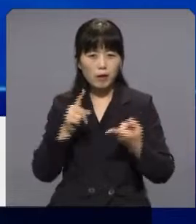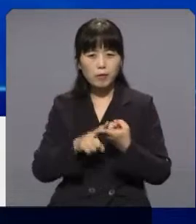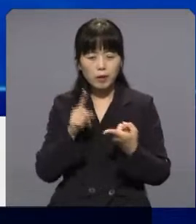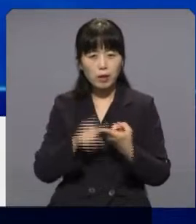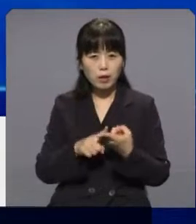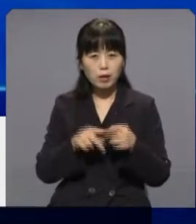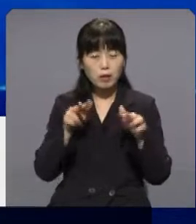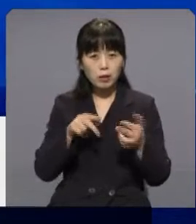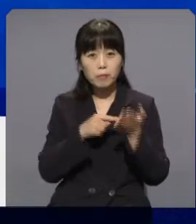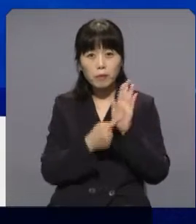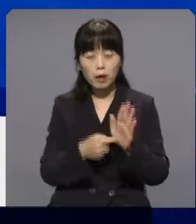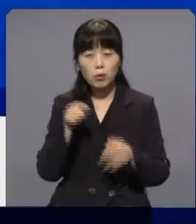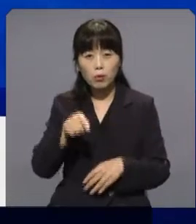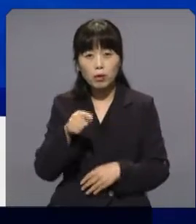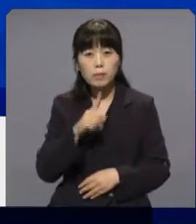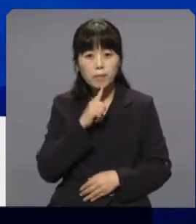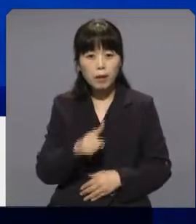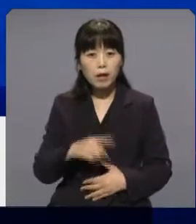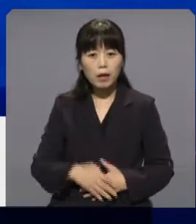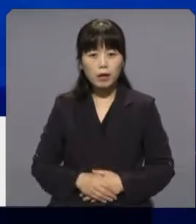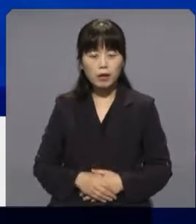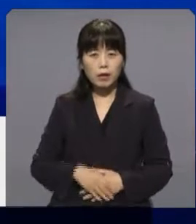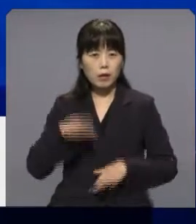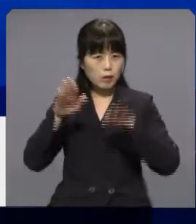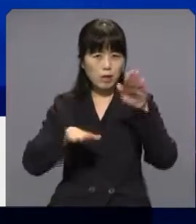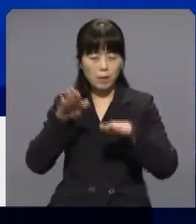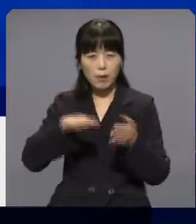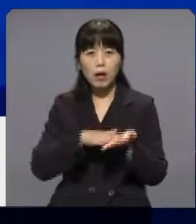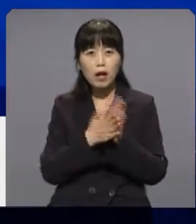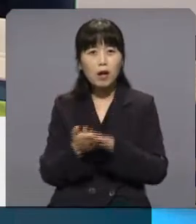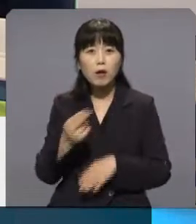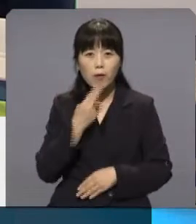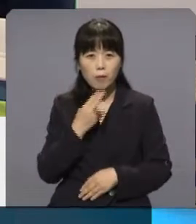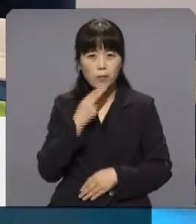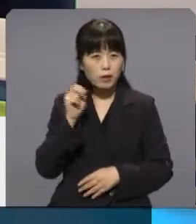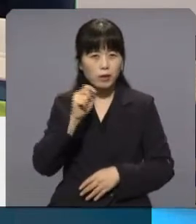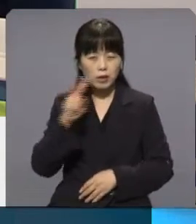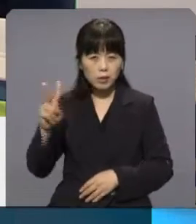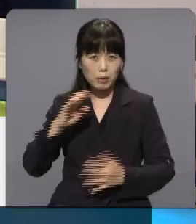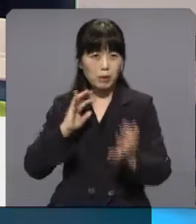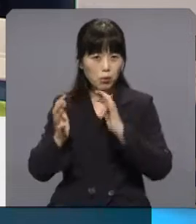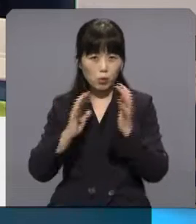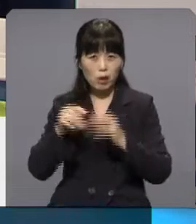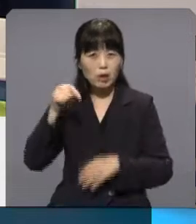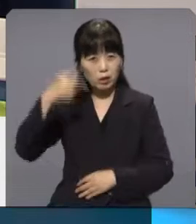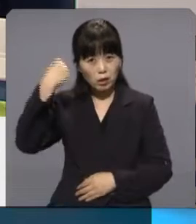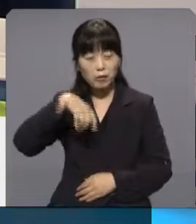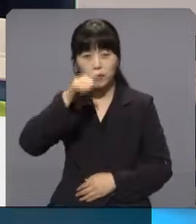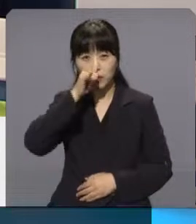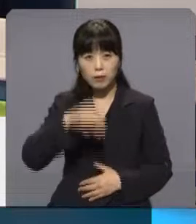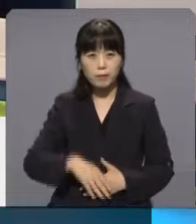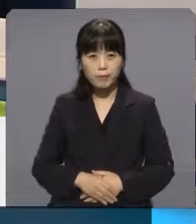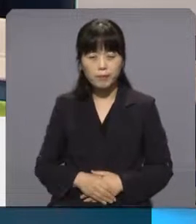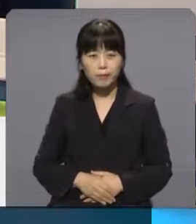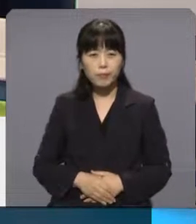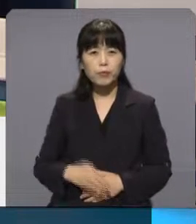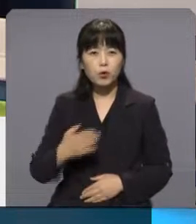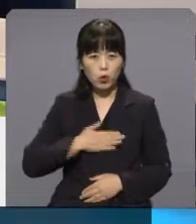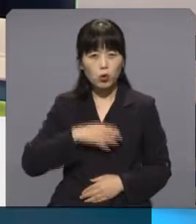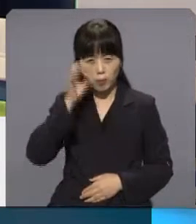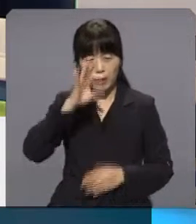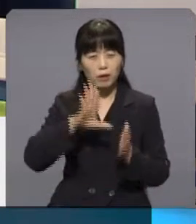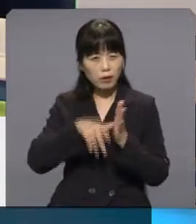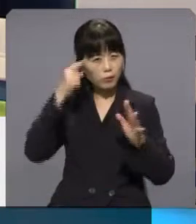것이 지금 나온 바로 이 부분들인데 좀 차별화가 안 되는 그런 TV 토론회가 아니었나 좀 그런 느낌도 있었어요. 맞습니다. 저도 네. 뭐